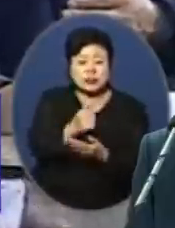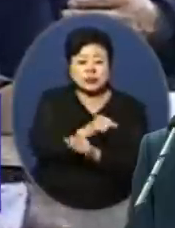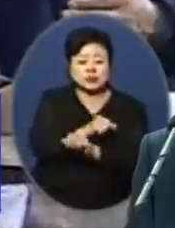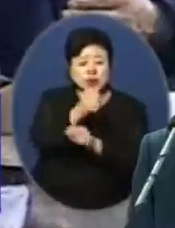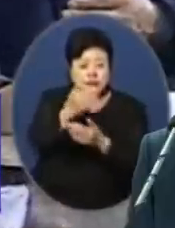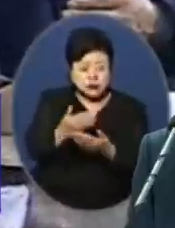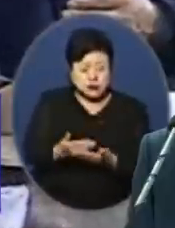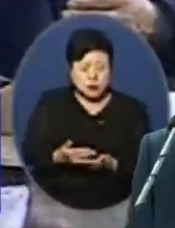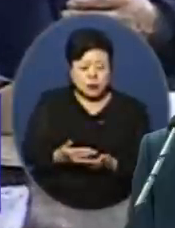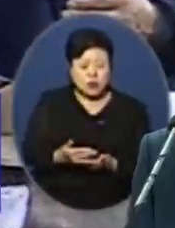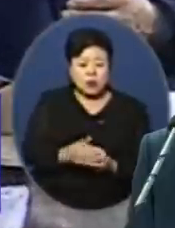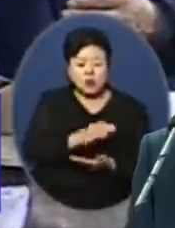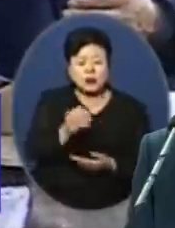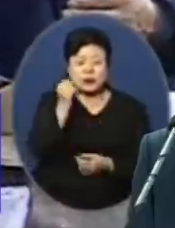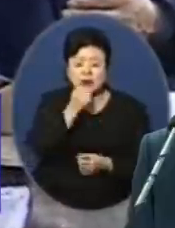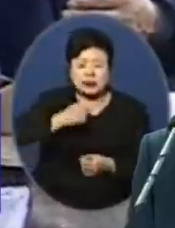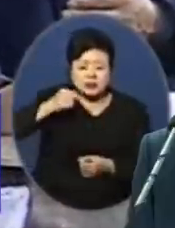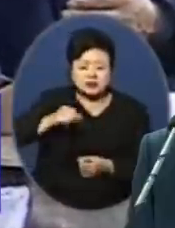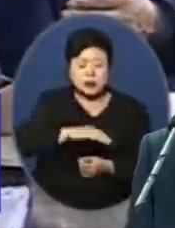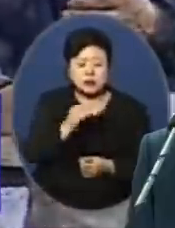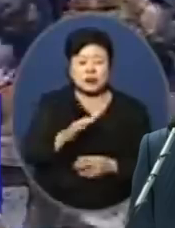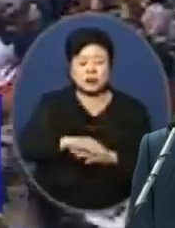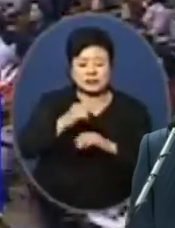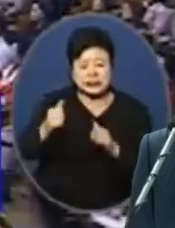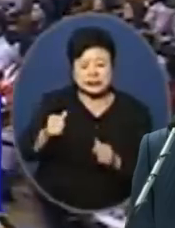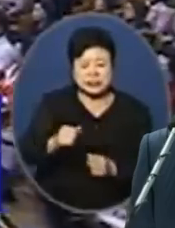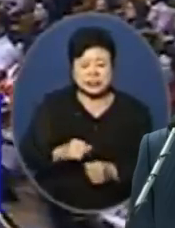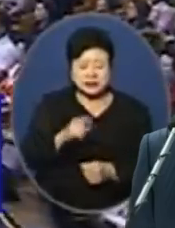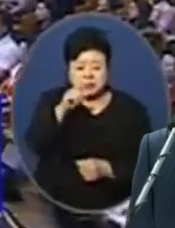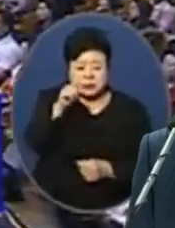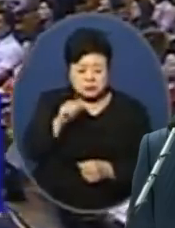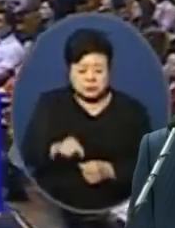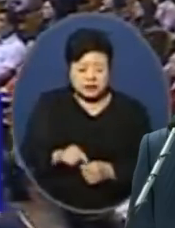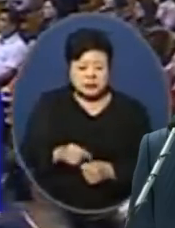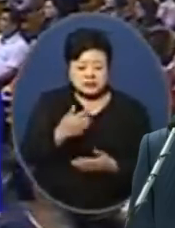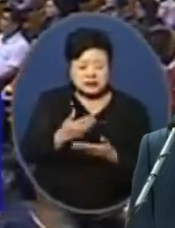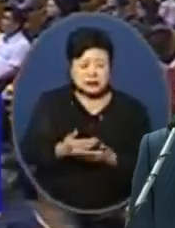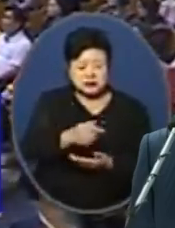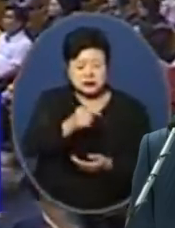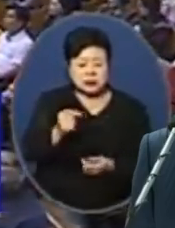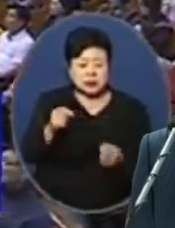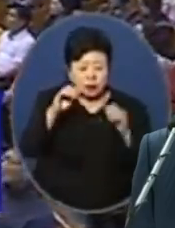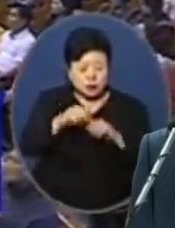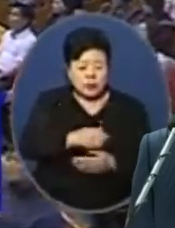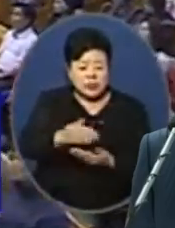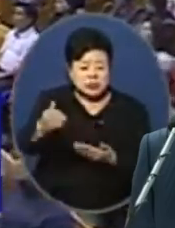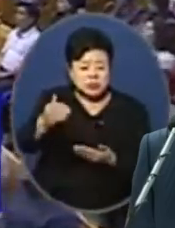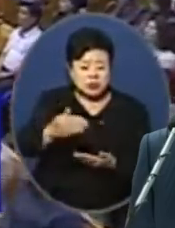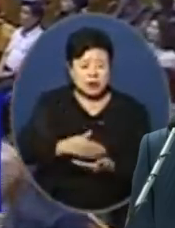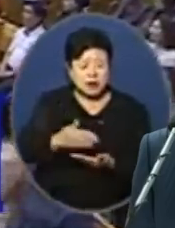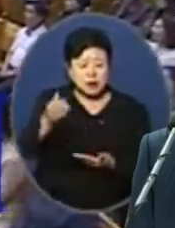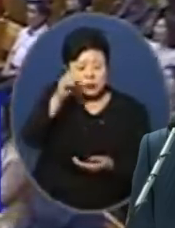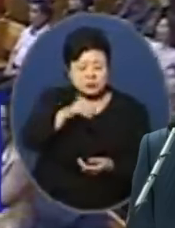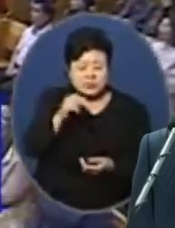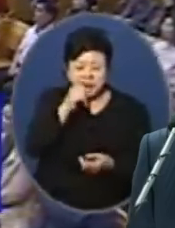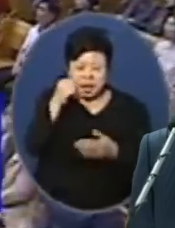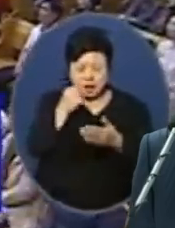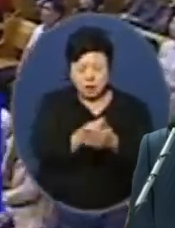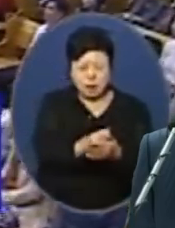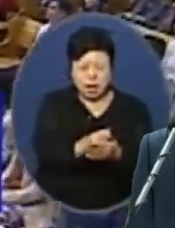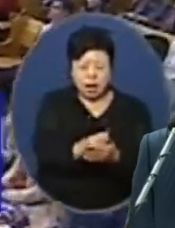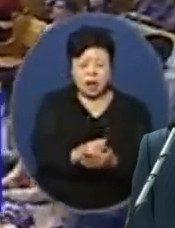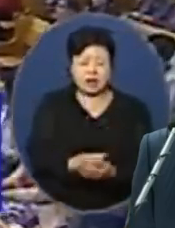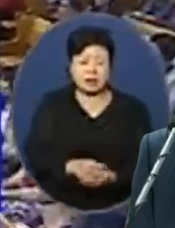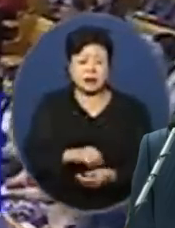우리에게 모든 죄를 사하시고 우리를 거스리고 우리를 대적하는 의문에 쓴 정서를 도말하시고 제하여 버리사 십자가에